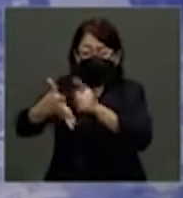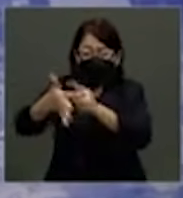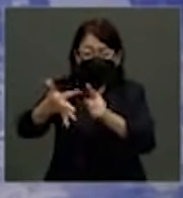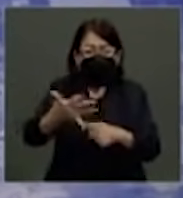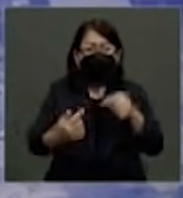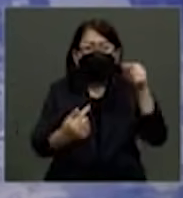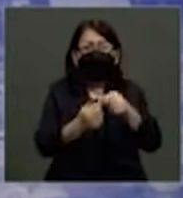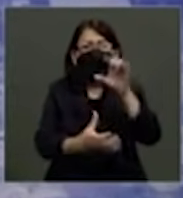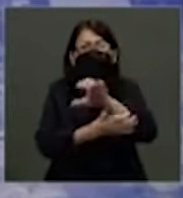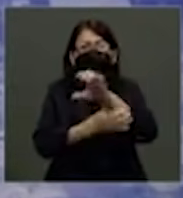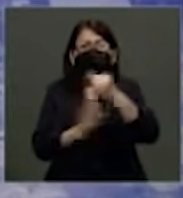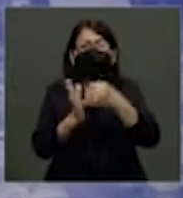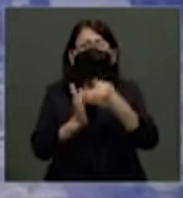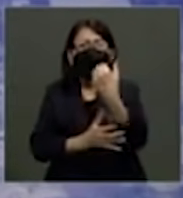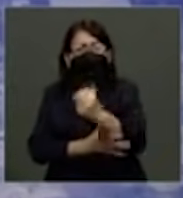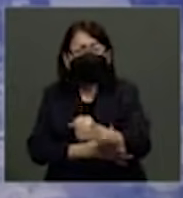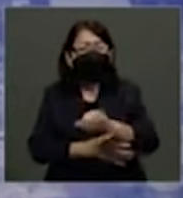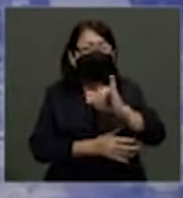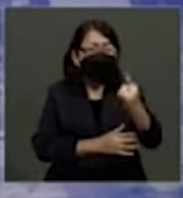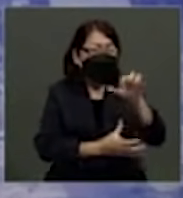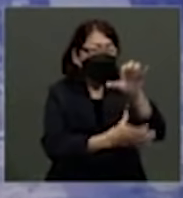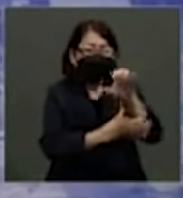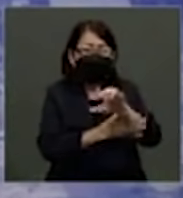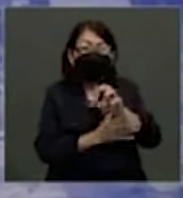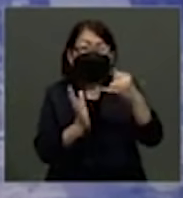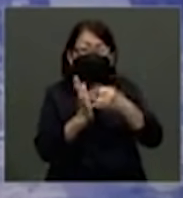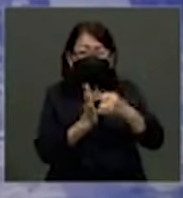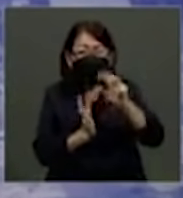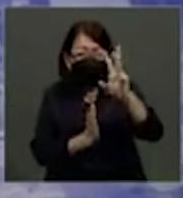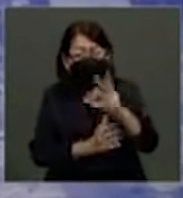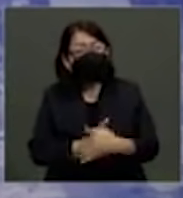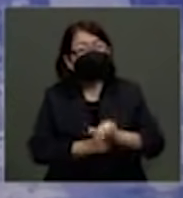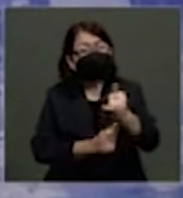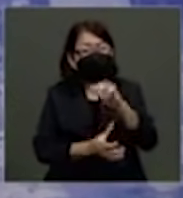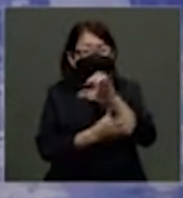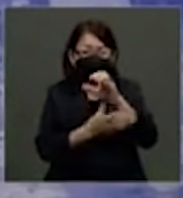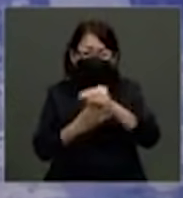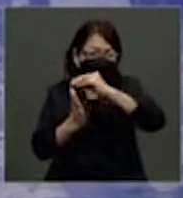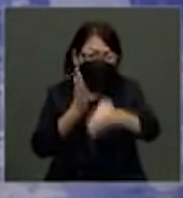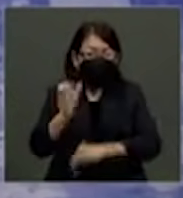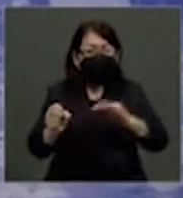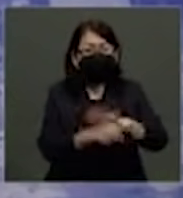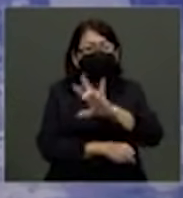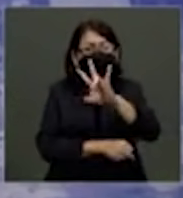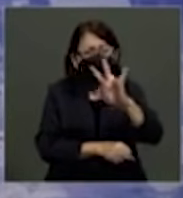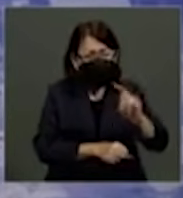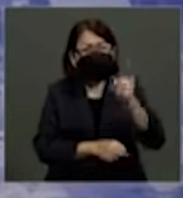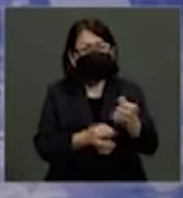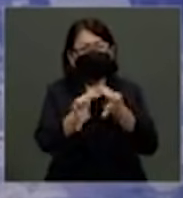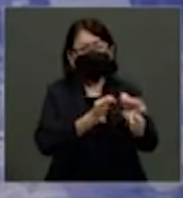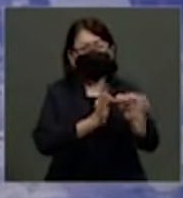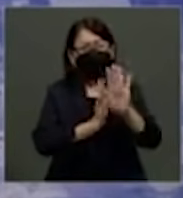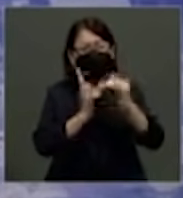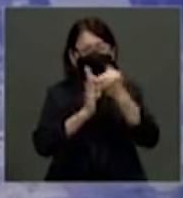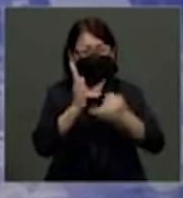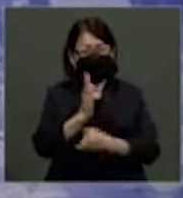างๆสื่อสารถึงพี่น้องประชาชนจะได้ปฏิบัติตัวถูกนะครับเพราะว่าบางข้อก็ใช้สำหรับ10จังหวัดบางข้อใช้สำหรับ6จังหวัดบางข้อใช้ส